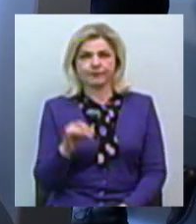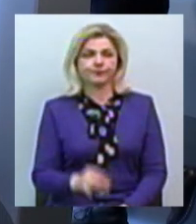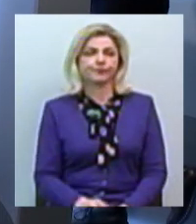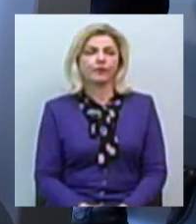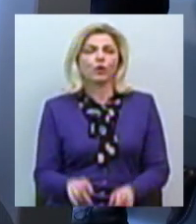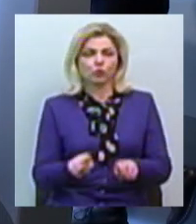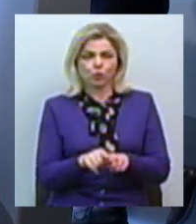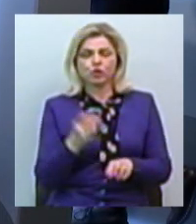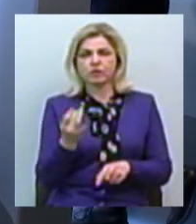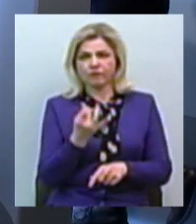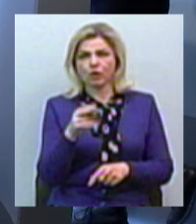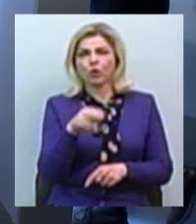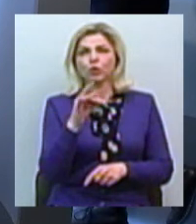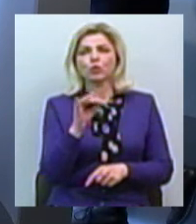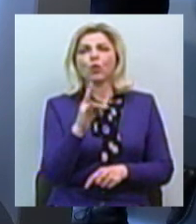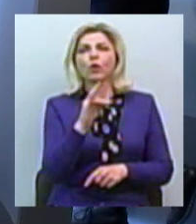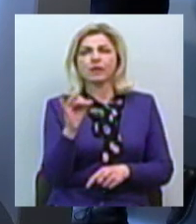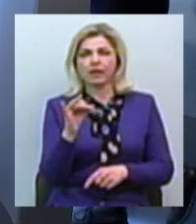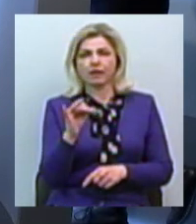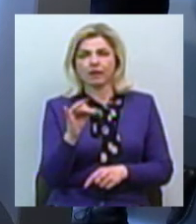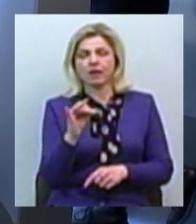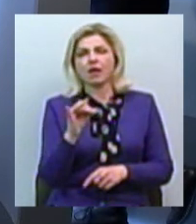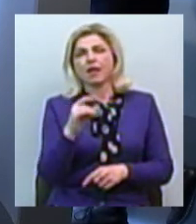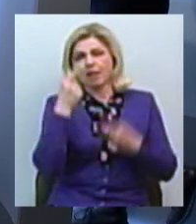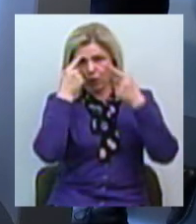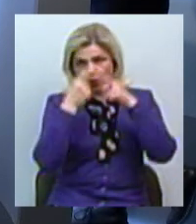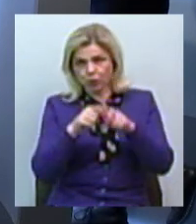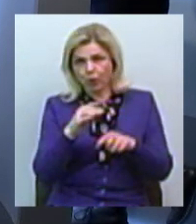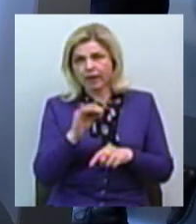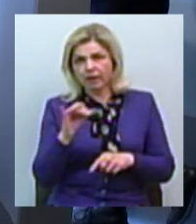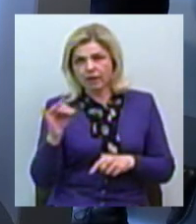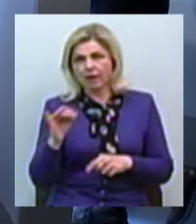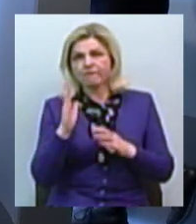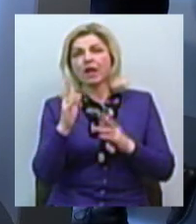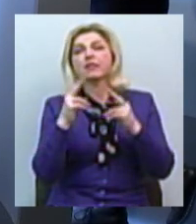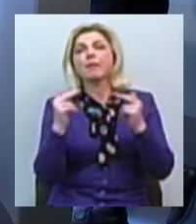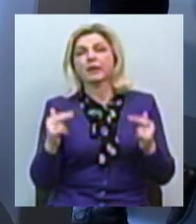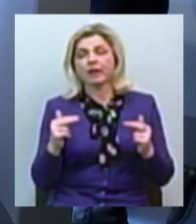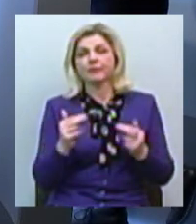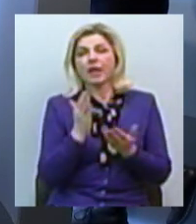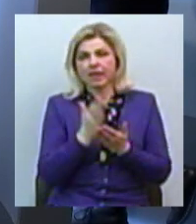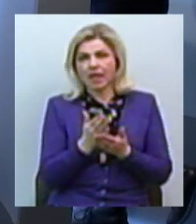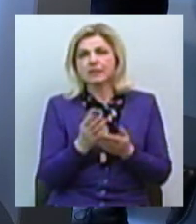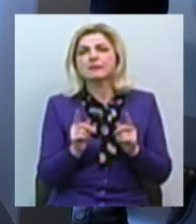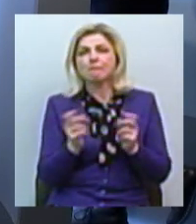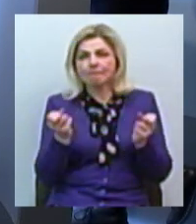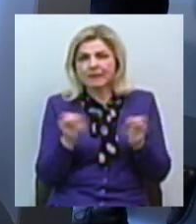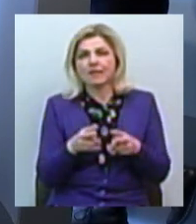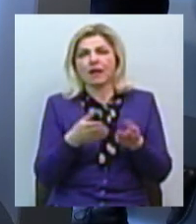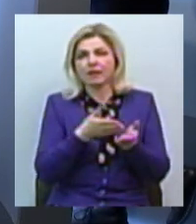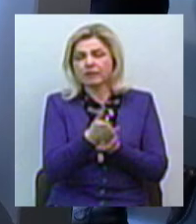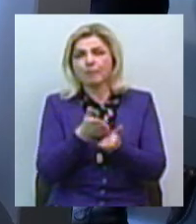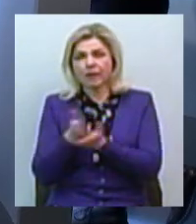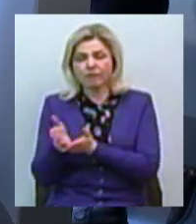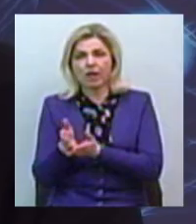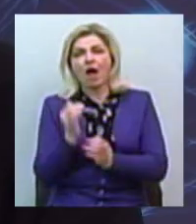цікаві проєкти, наприклад, у Дніпрі. Дронові технології. Тобто є певні спеціалізації, але ми не можемо ще сказати, що